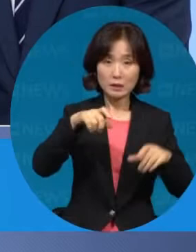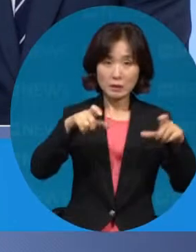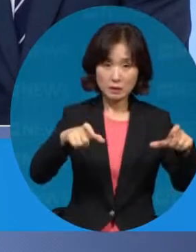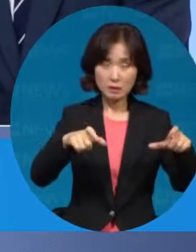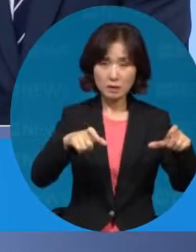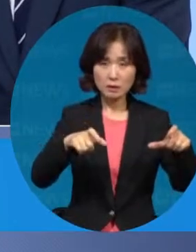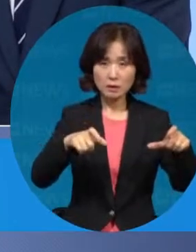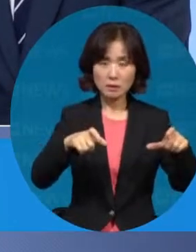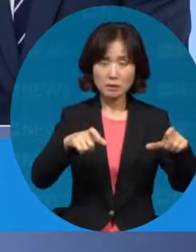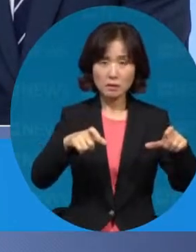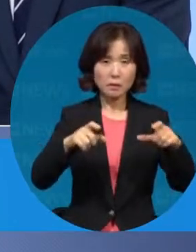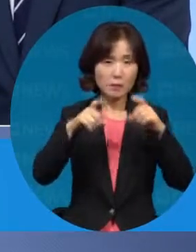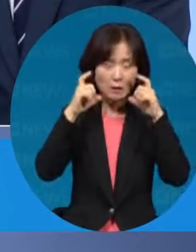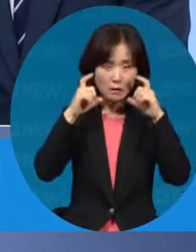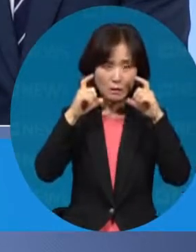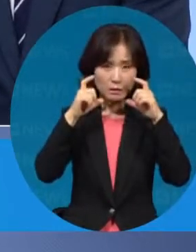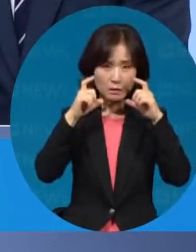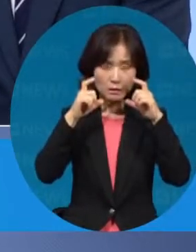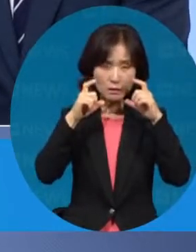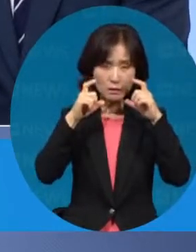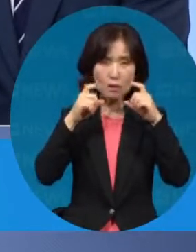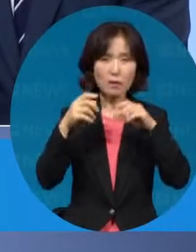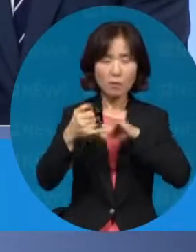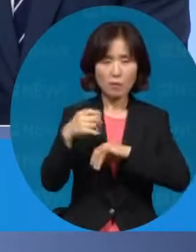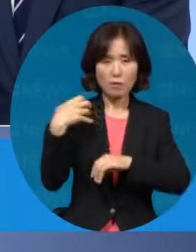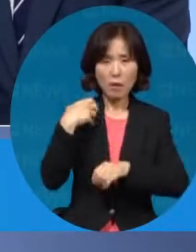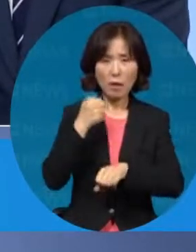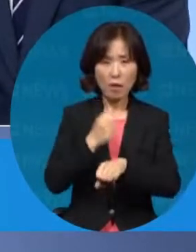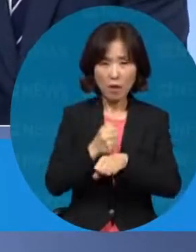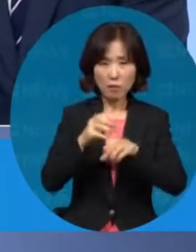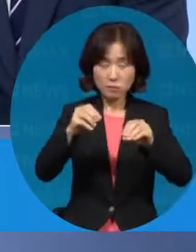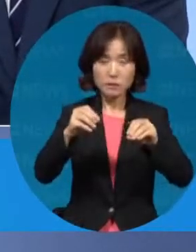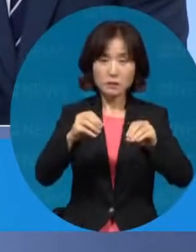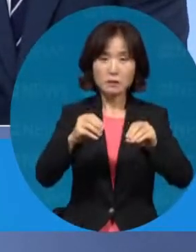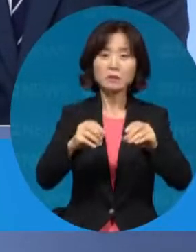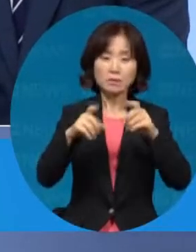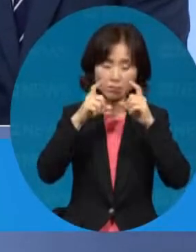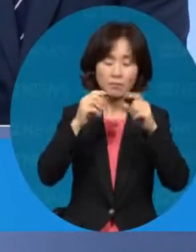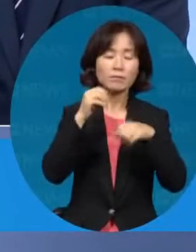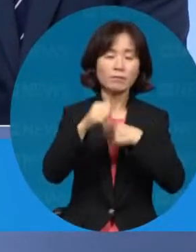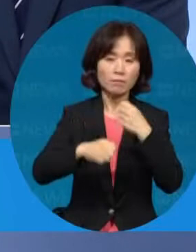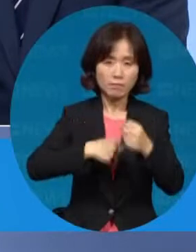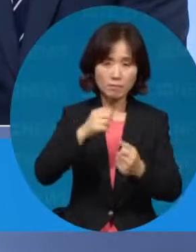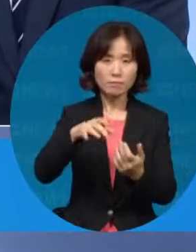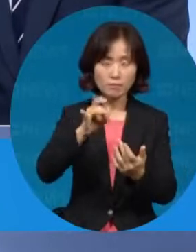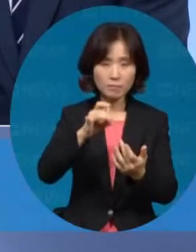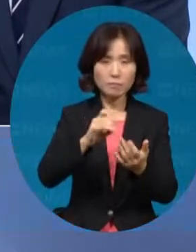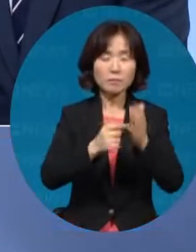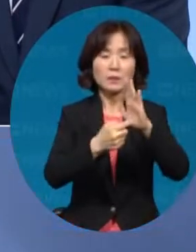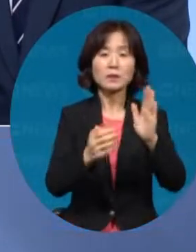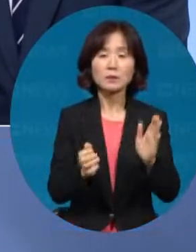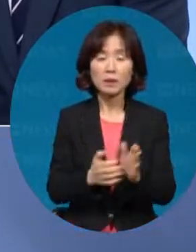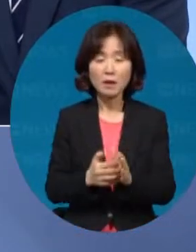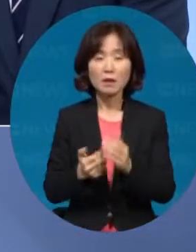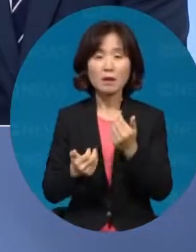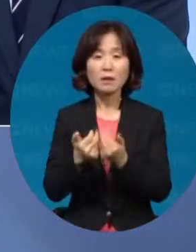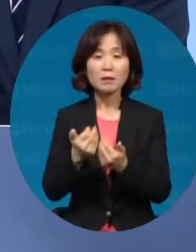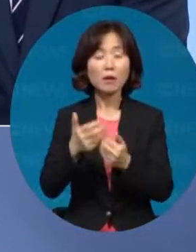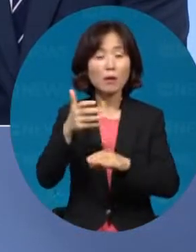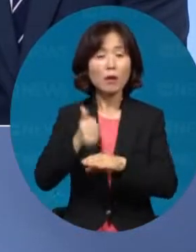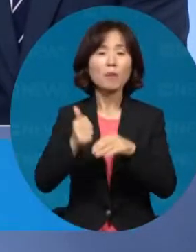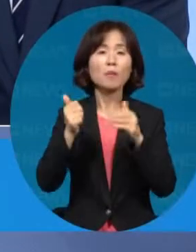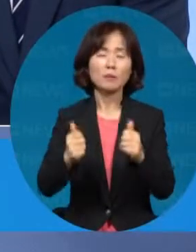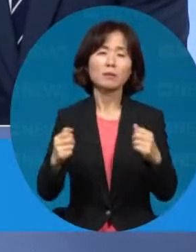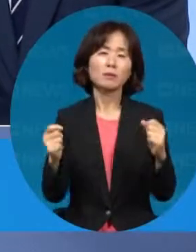금지하는 즉 마스크 마스크 착용은 선택이 라는 자유라는 비상 행정 100명을 내렸습니다 갈등 결국 법원으로 까